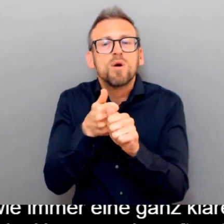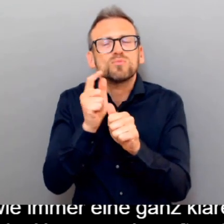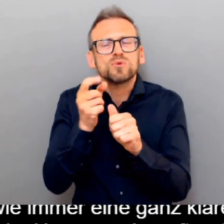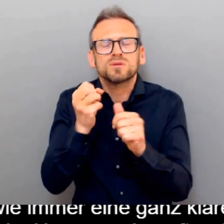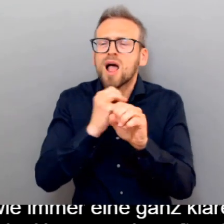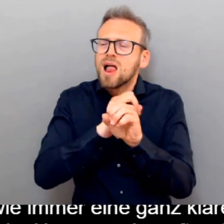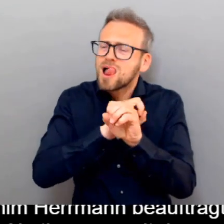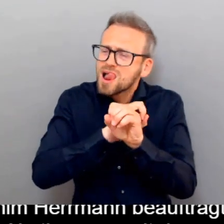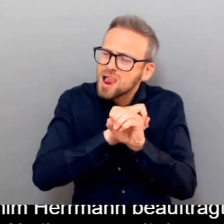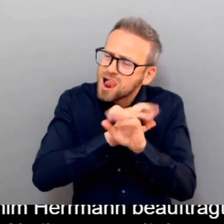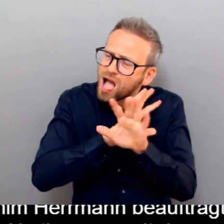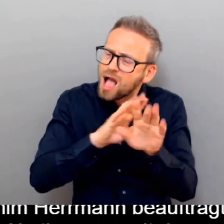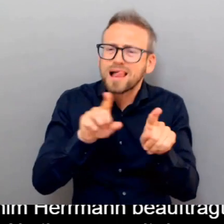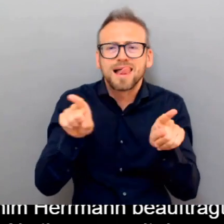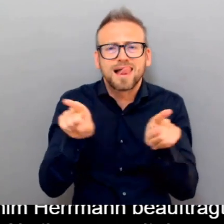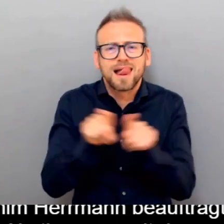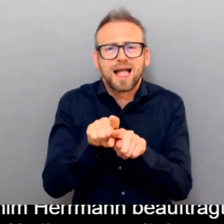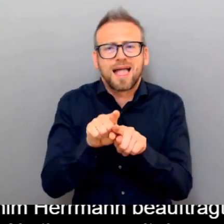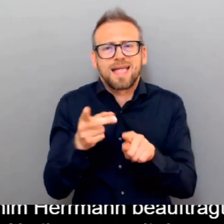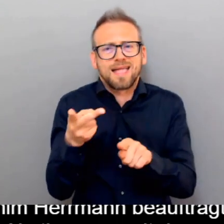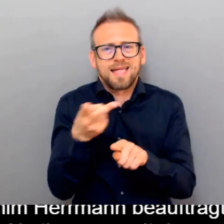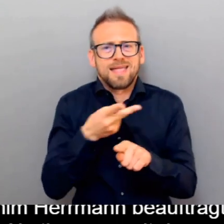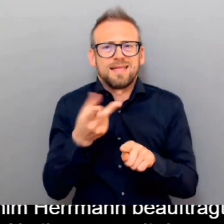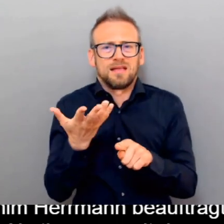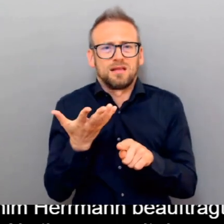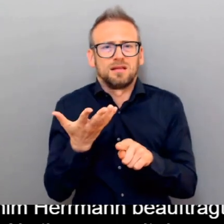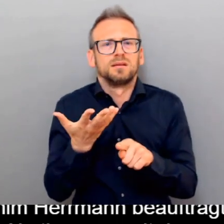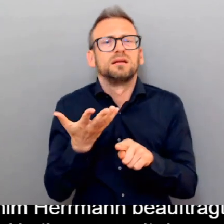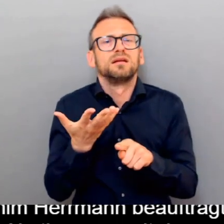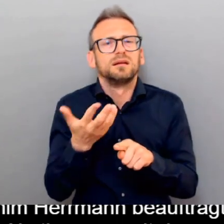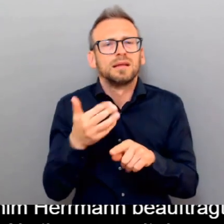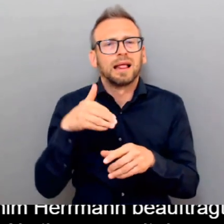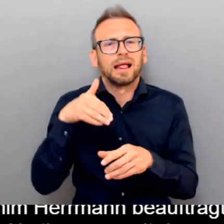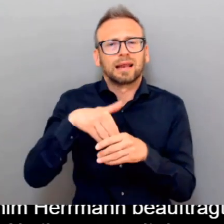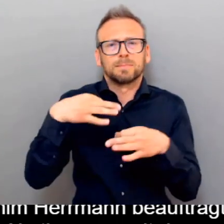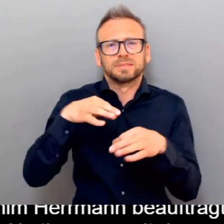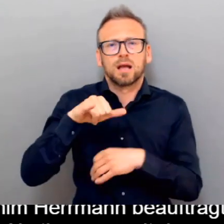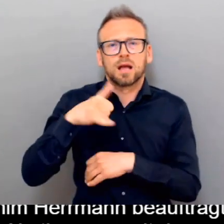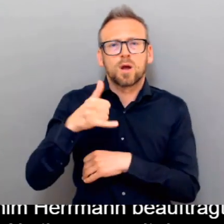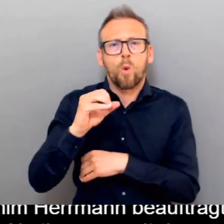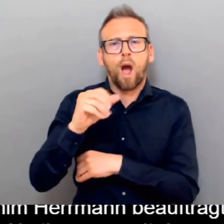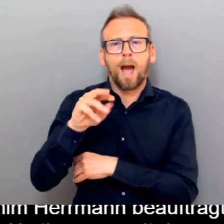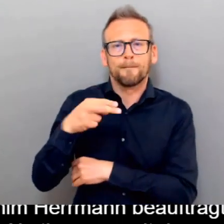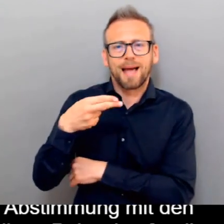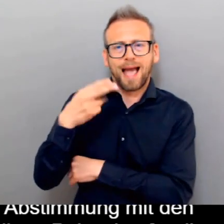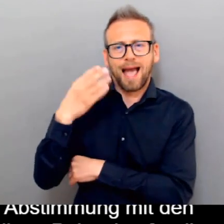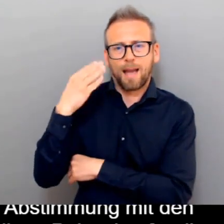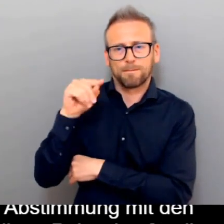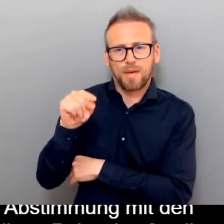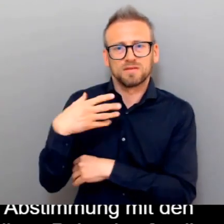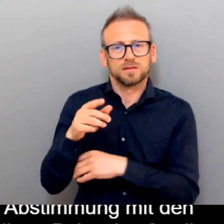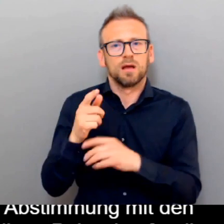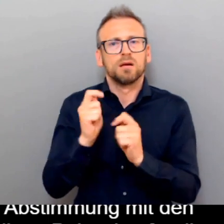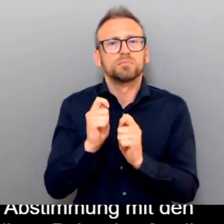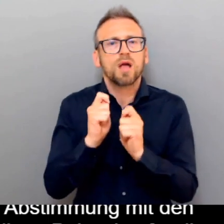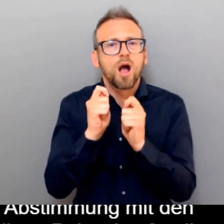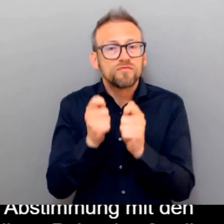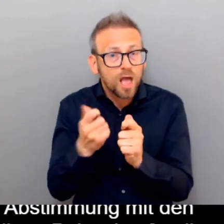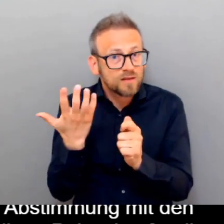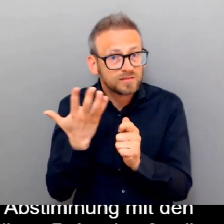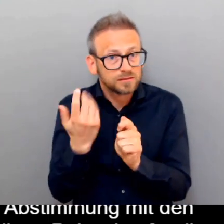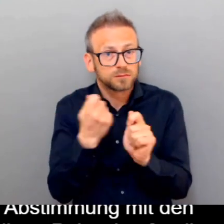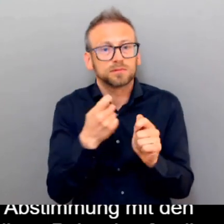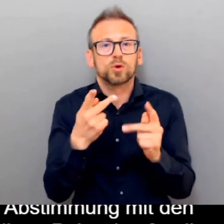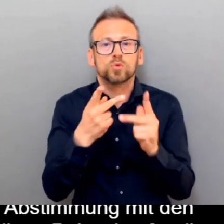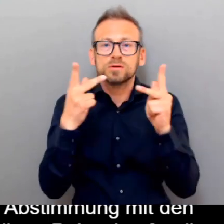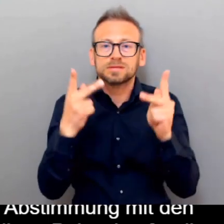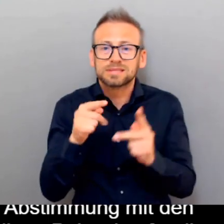zu gefährden oder dem Rechtsstaat auf der Nase herumzutanzen. Das ist also ein wichtiger Aspekt. Das Zweite, was ich kurz ansprechen